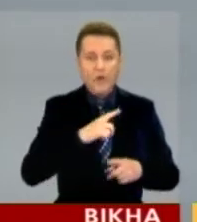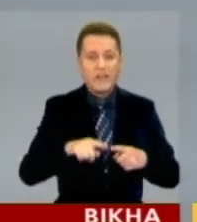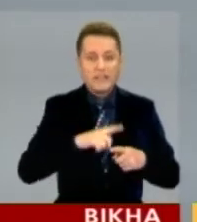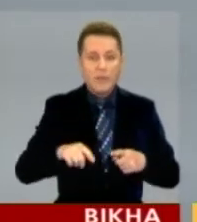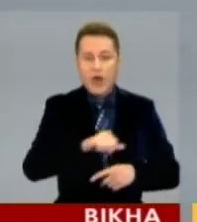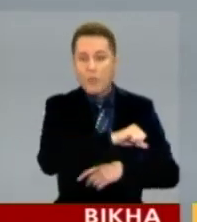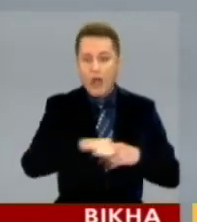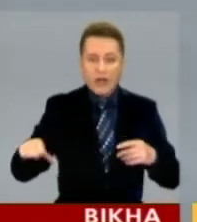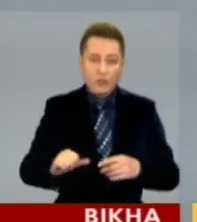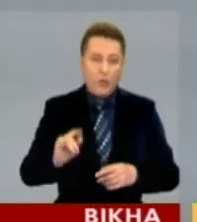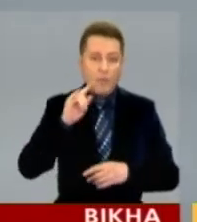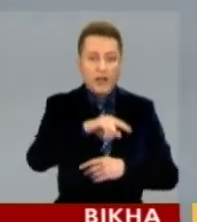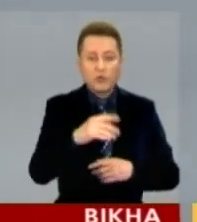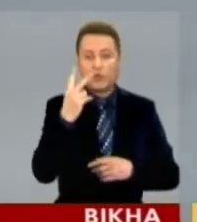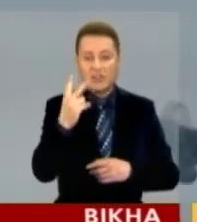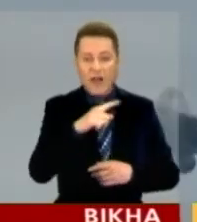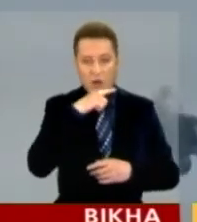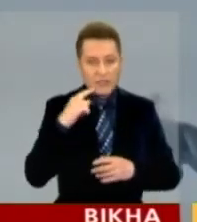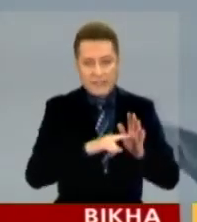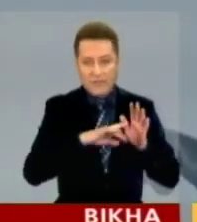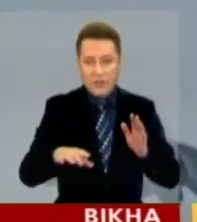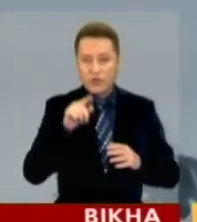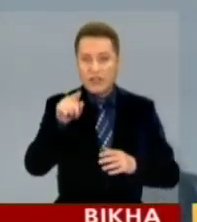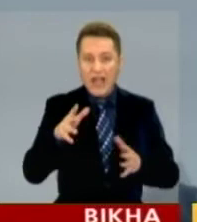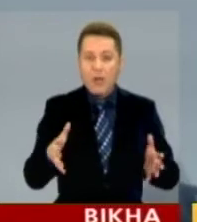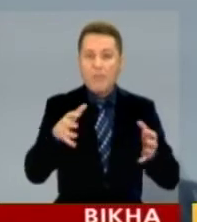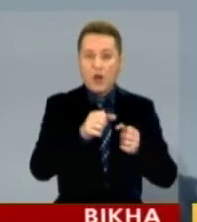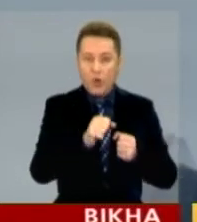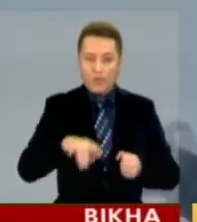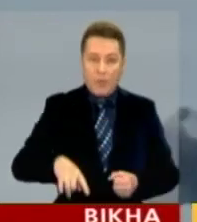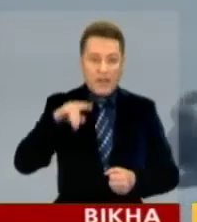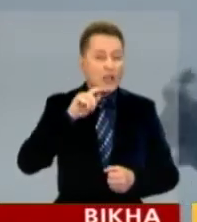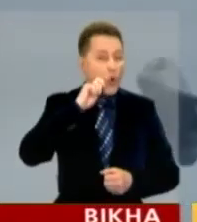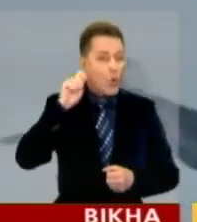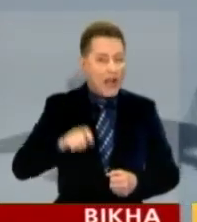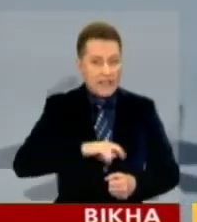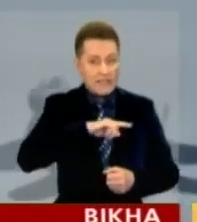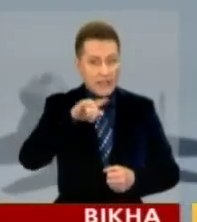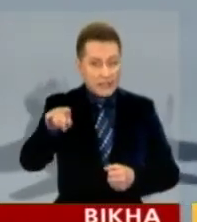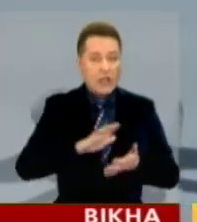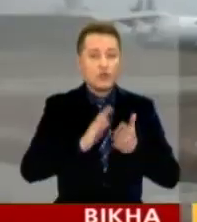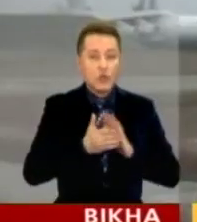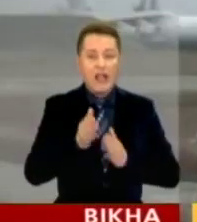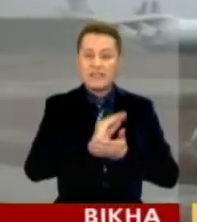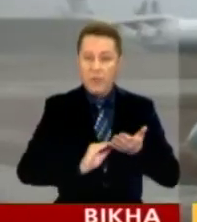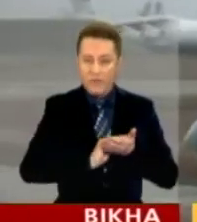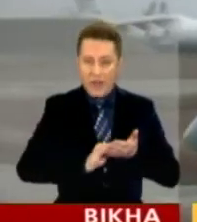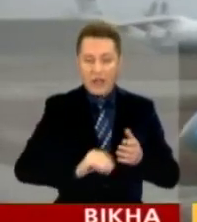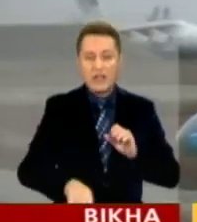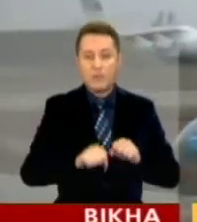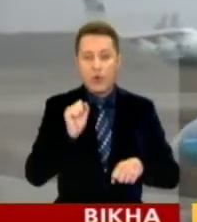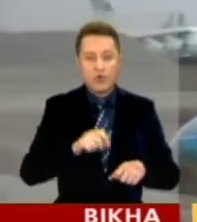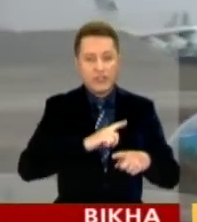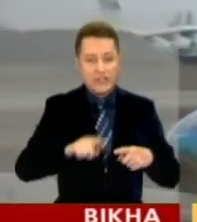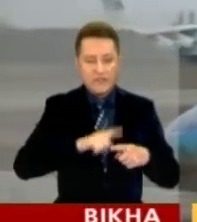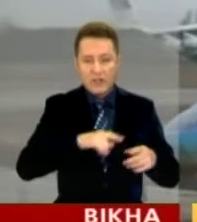кордон перетнули ще два російські винищувачі. На їх перехоплення також підняли українські літаки. Ситуація повторилася, і порушники швидко